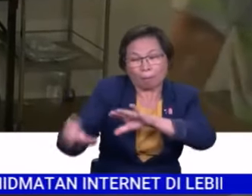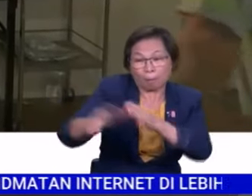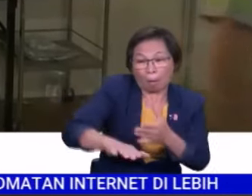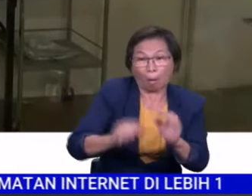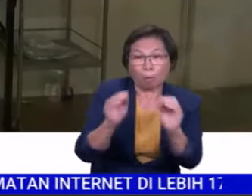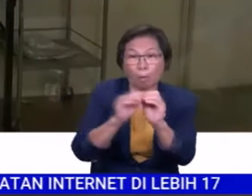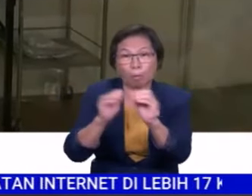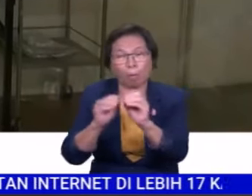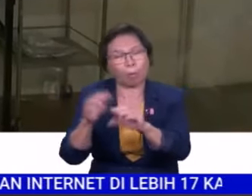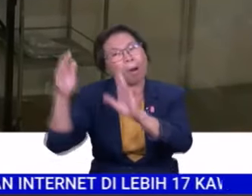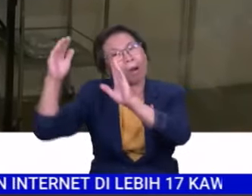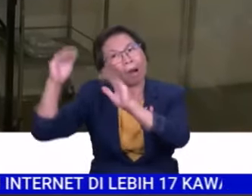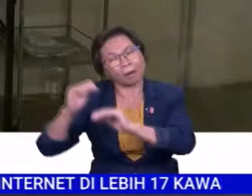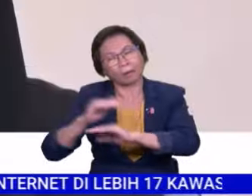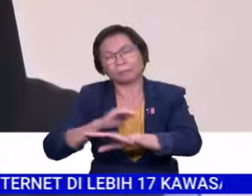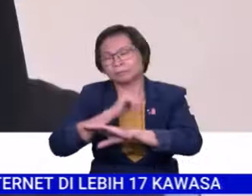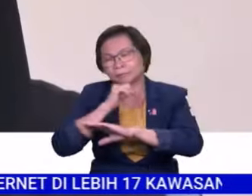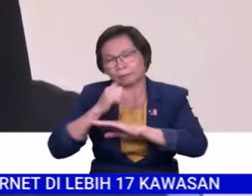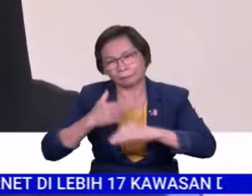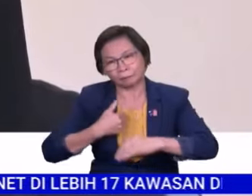kematian lebih tinggi.